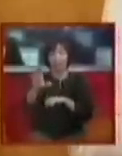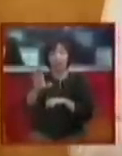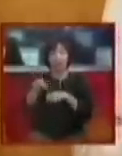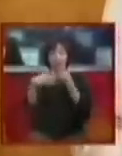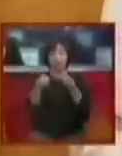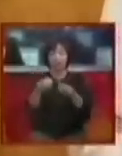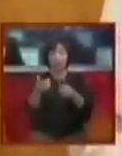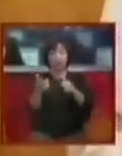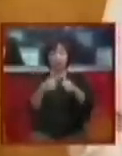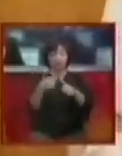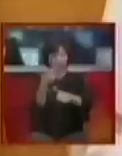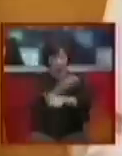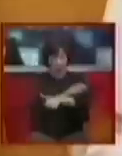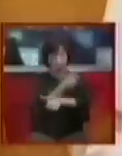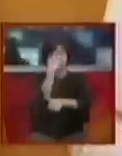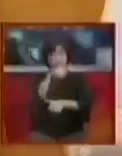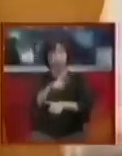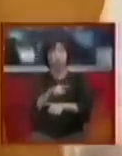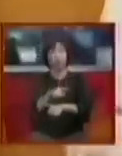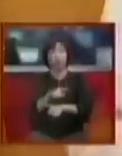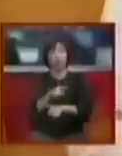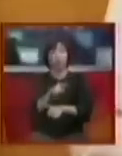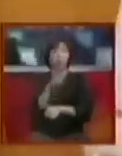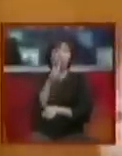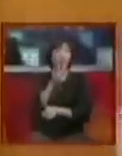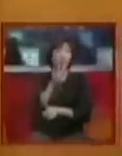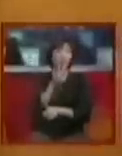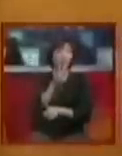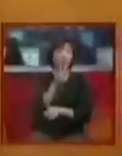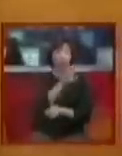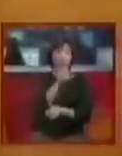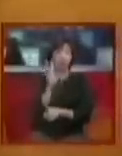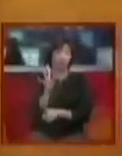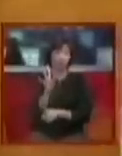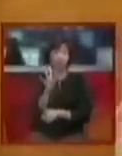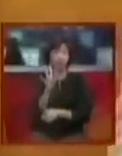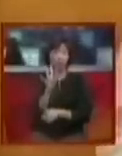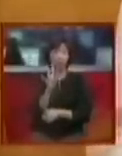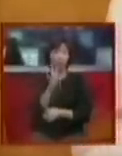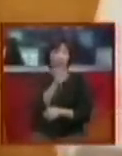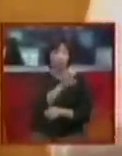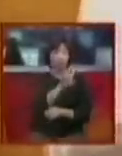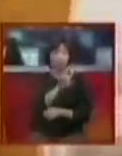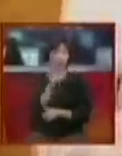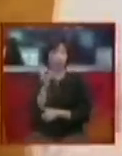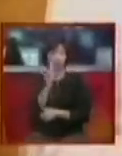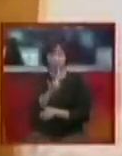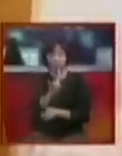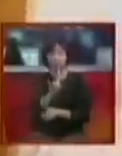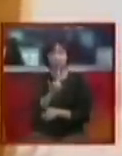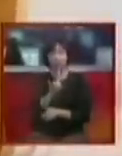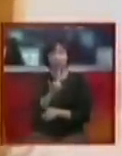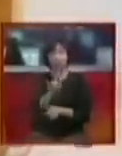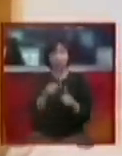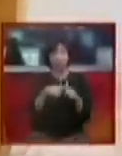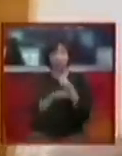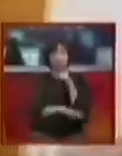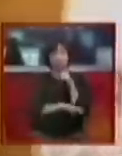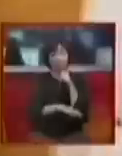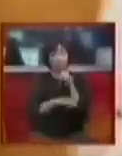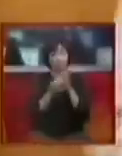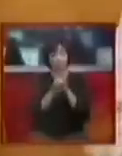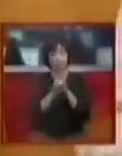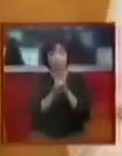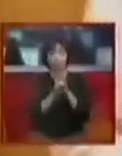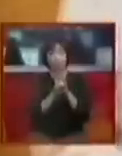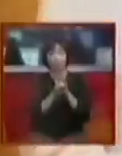libreng bakuna laban sa rotavirus. Hindi imposible para sa Pilipinas na tumindig at sabihin ang Pilipinas ay sa Pilipino